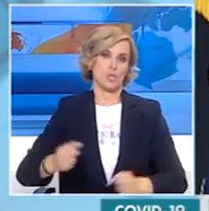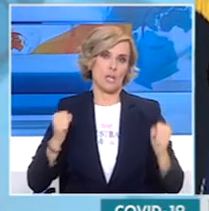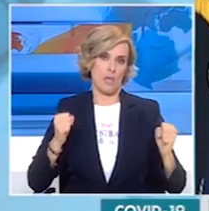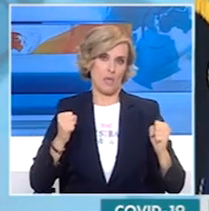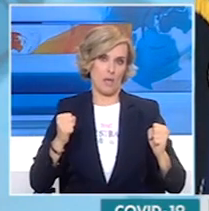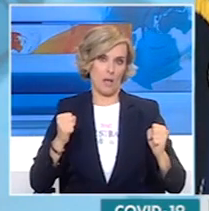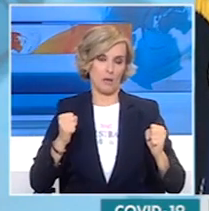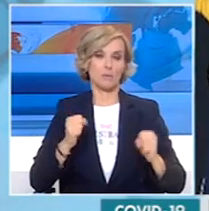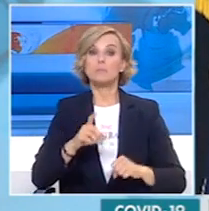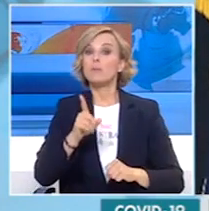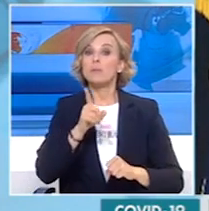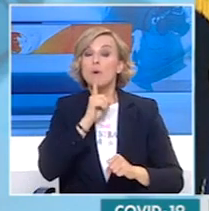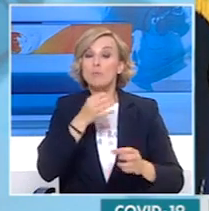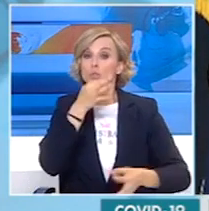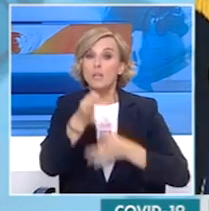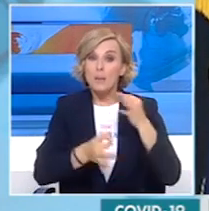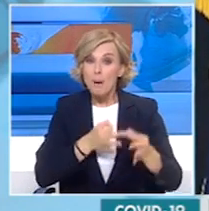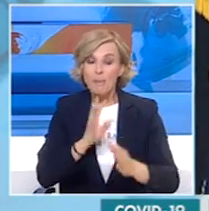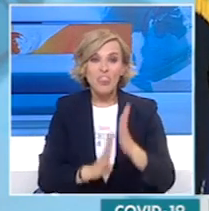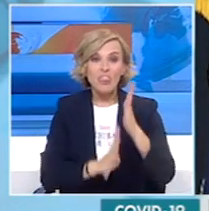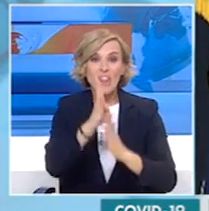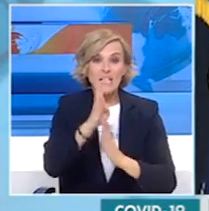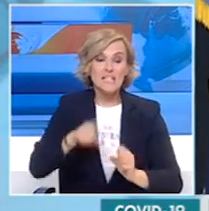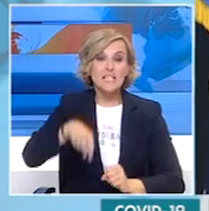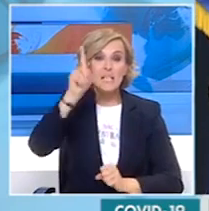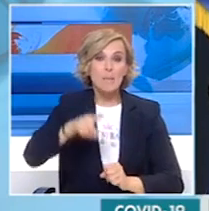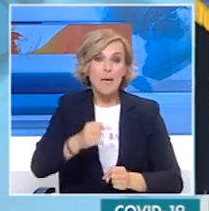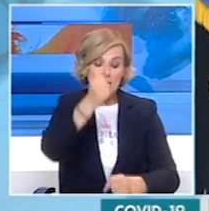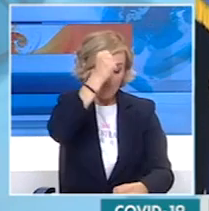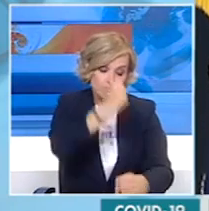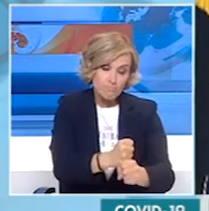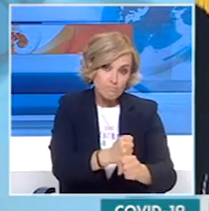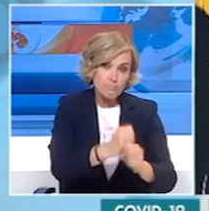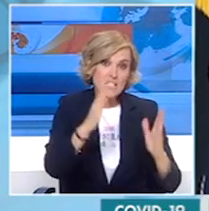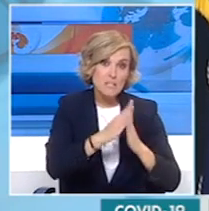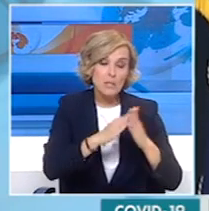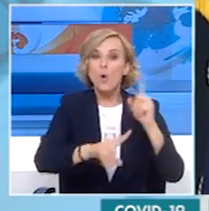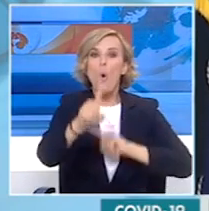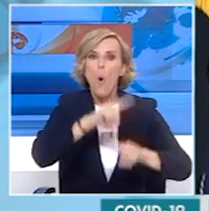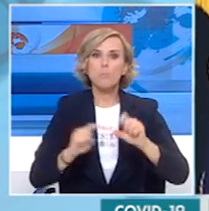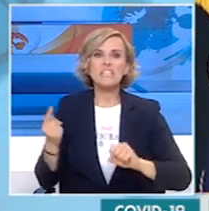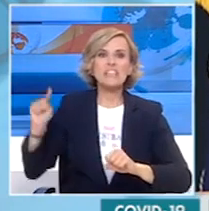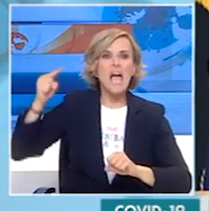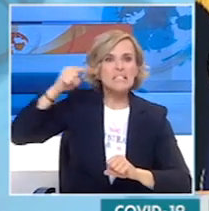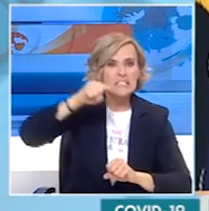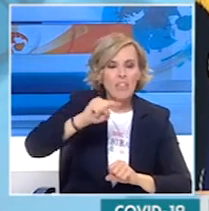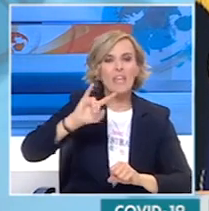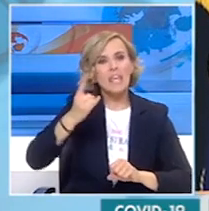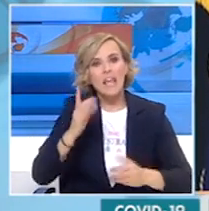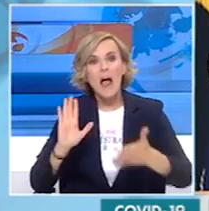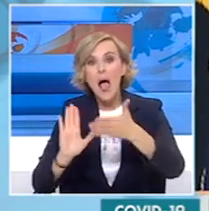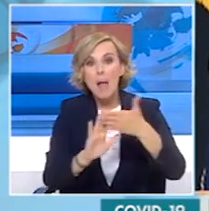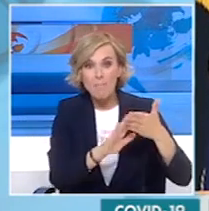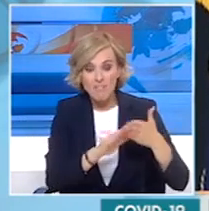κινείται και το μέτρο της 14ήμερης καραντίνας που επιβάλλεται σε όσους έρχονται από το εξωτερικό ή αποτελούν στενές επαφές επιβεβαιωμένων